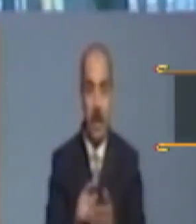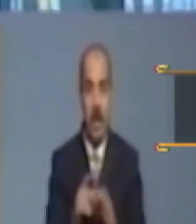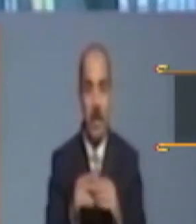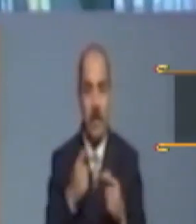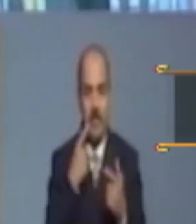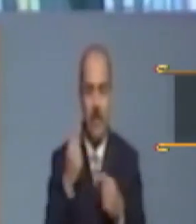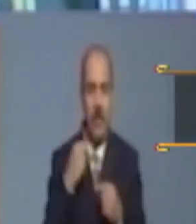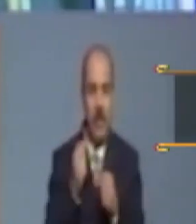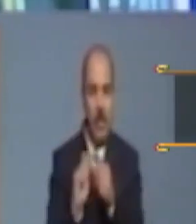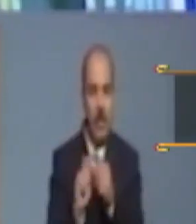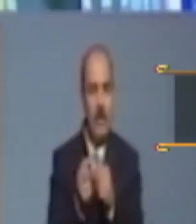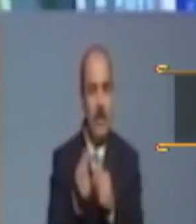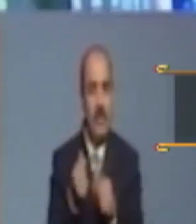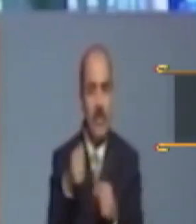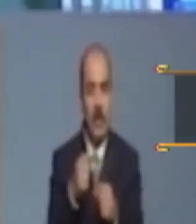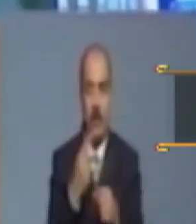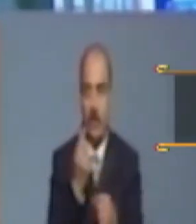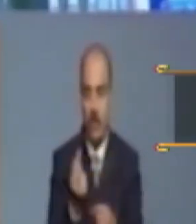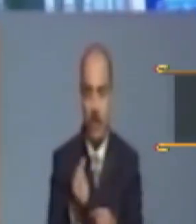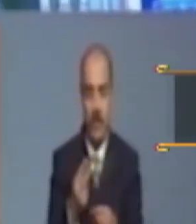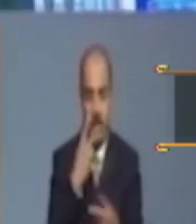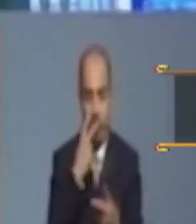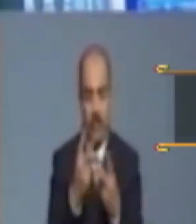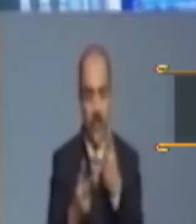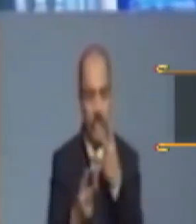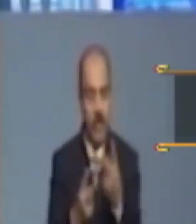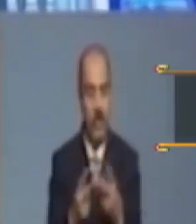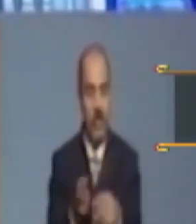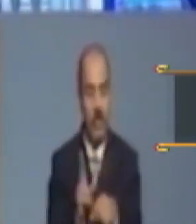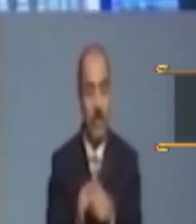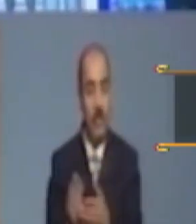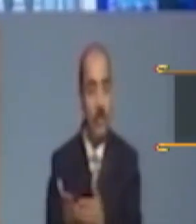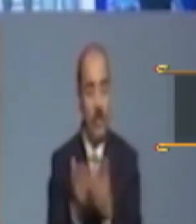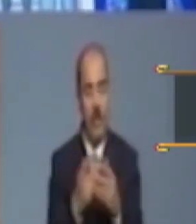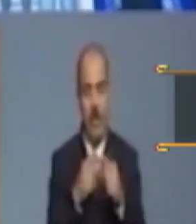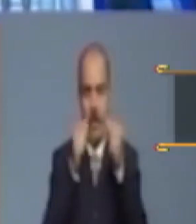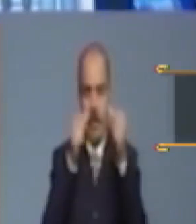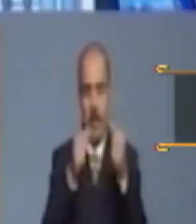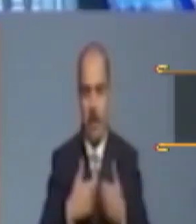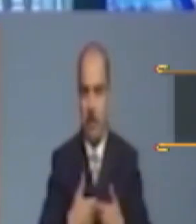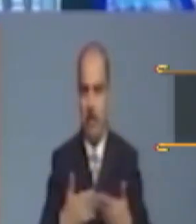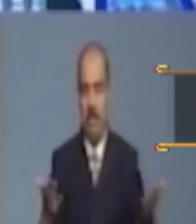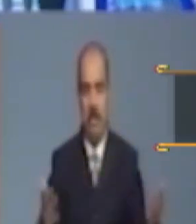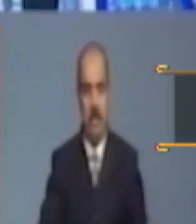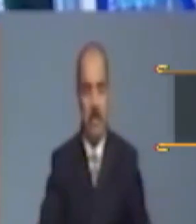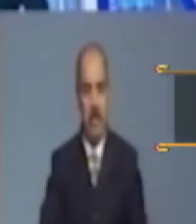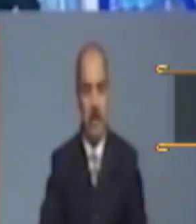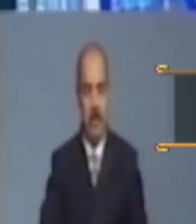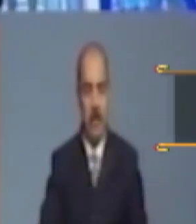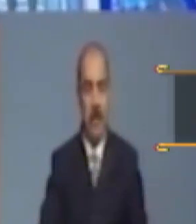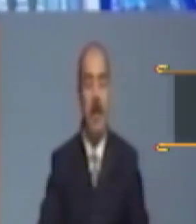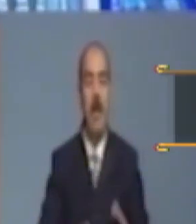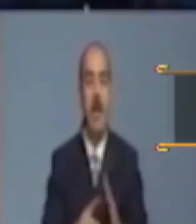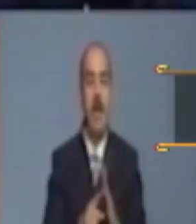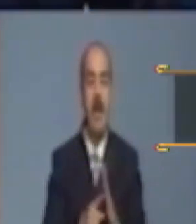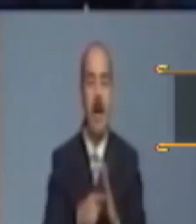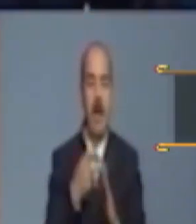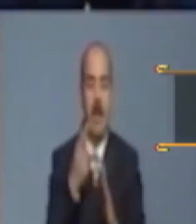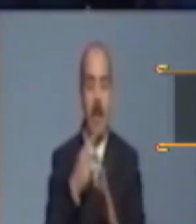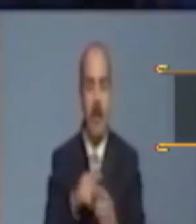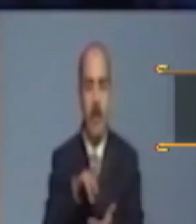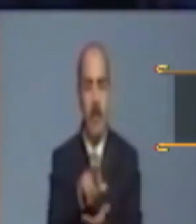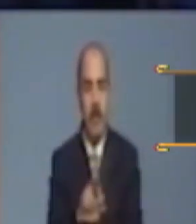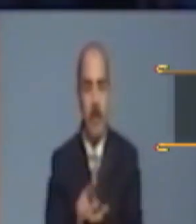المسلحة. وبنستأذن حضرتك في وجود وتشريف حضرتك إن إحنا نعلن عن أول راجمة صواريخ في